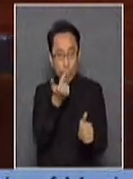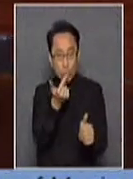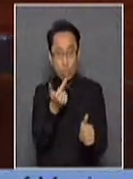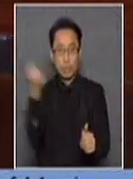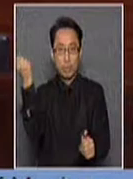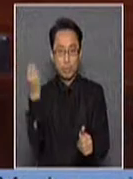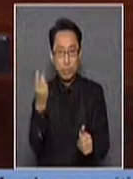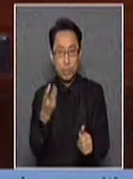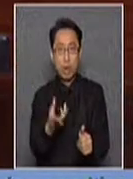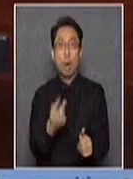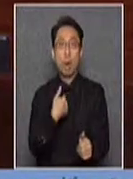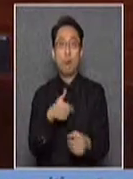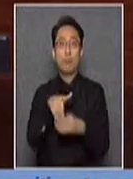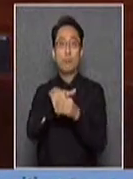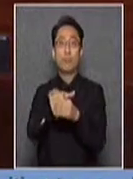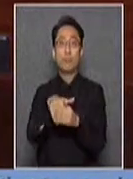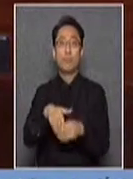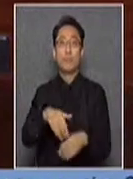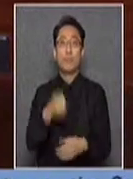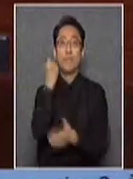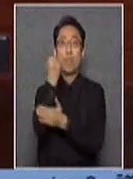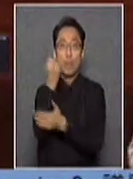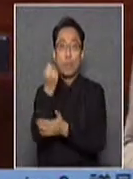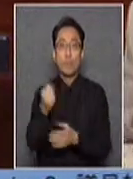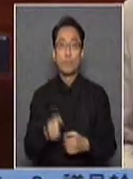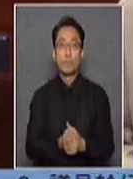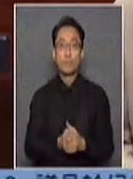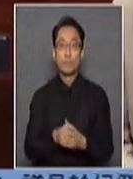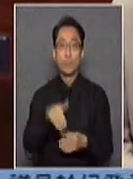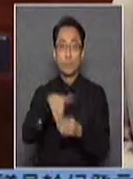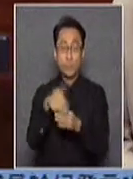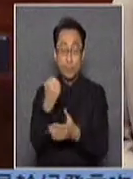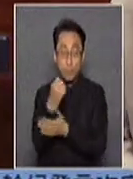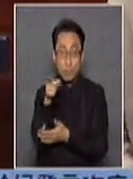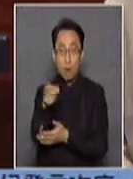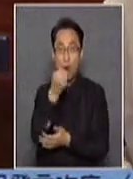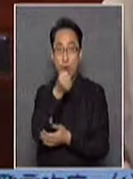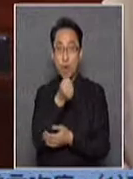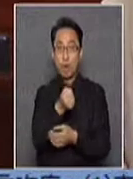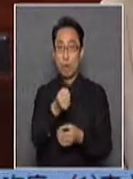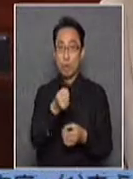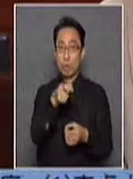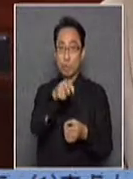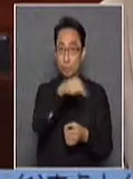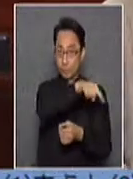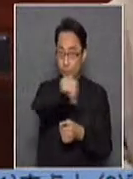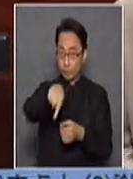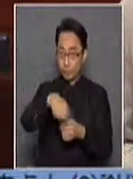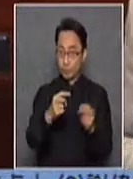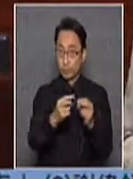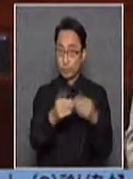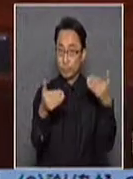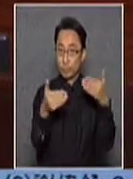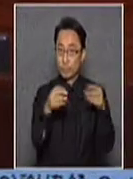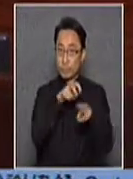我係投呢個嘅反對票，唔係我反對鐵路要喺港島，而係佢嗰個原則同埋佢嗰個理由